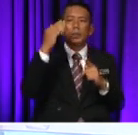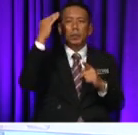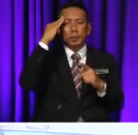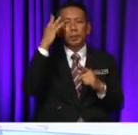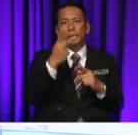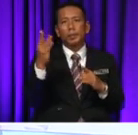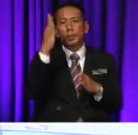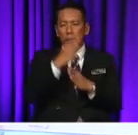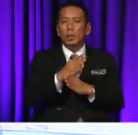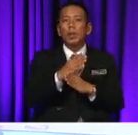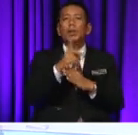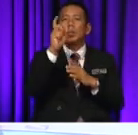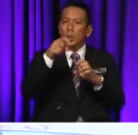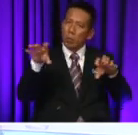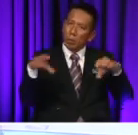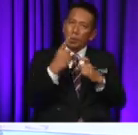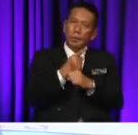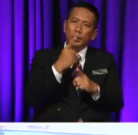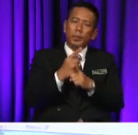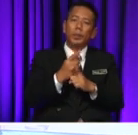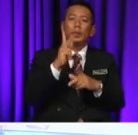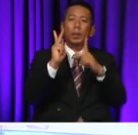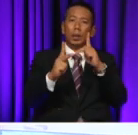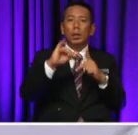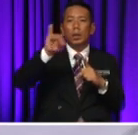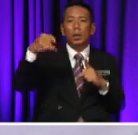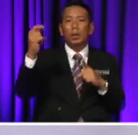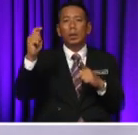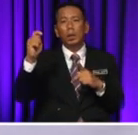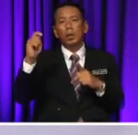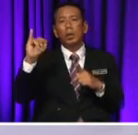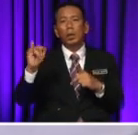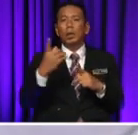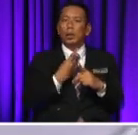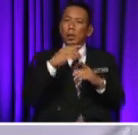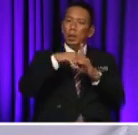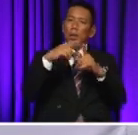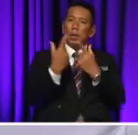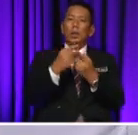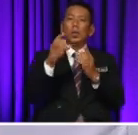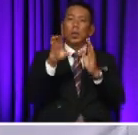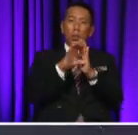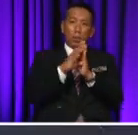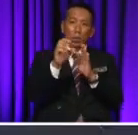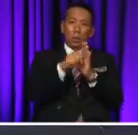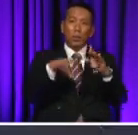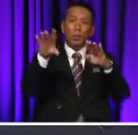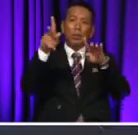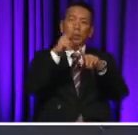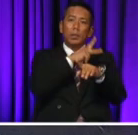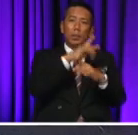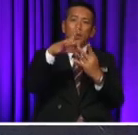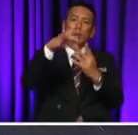kan lah sebagai ketua kelas sebagai ketua kelas contoh kalau contoh diberikan tanggung jawab oleh